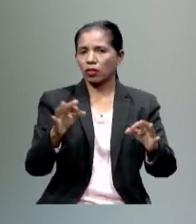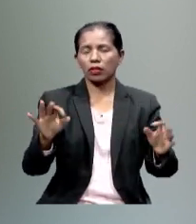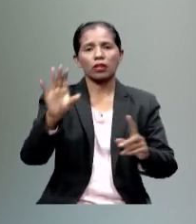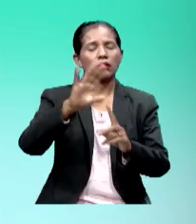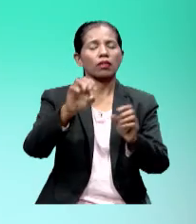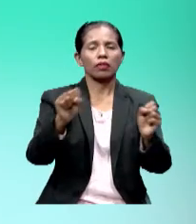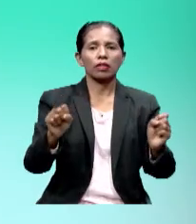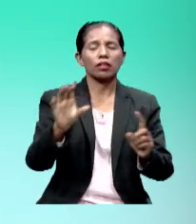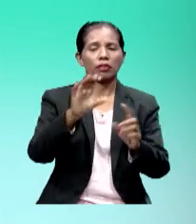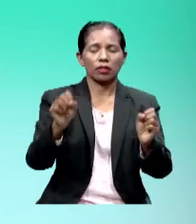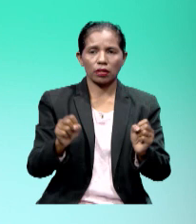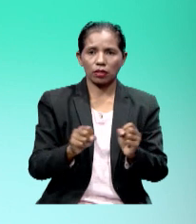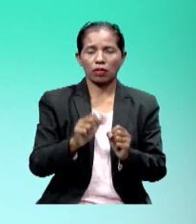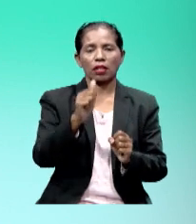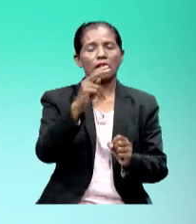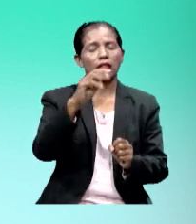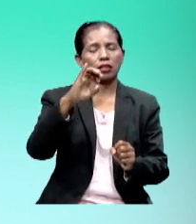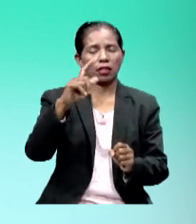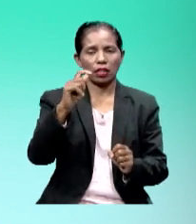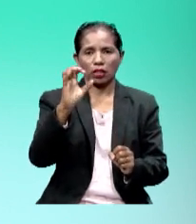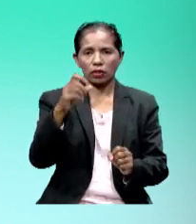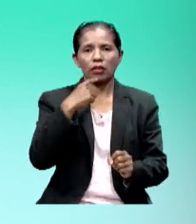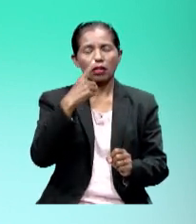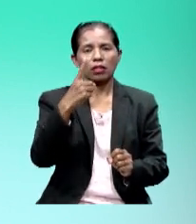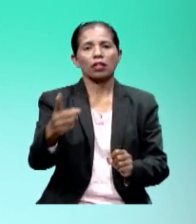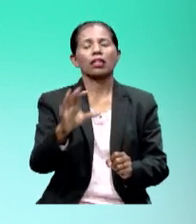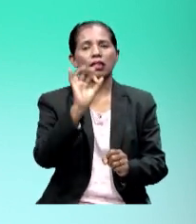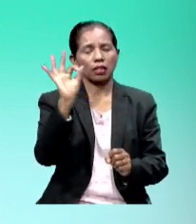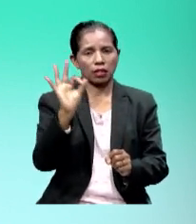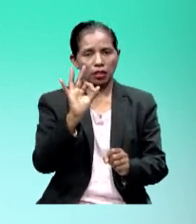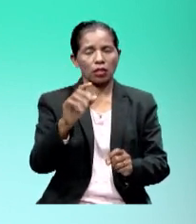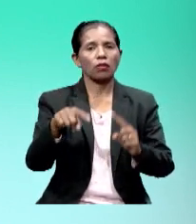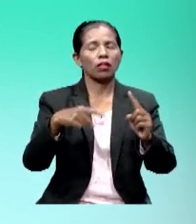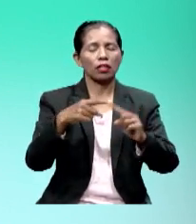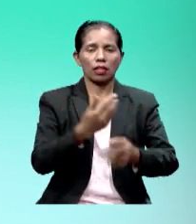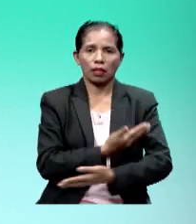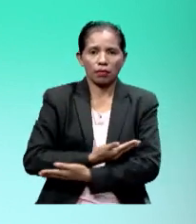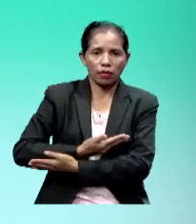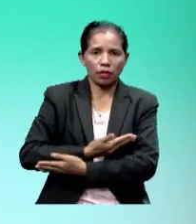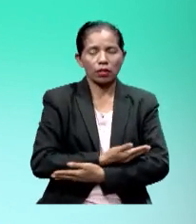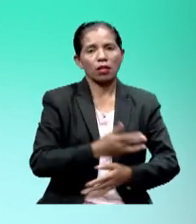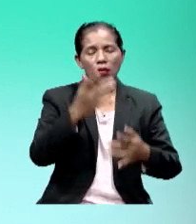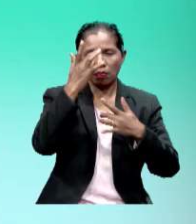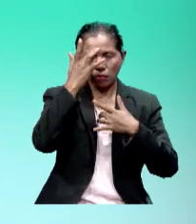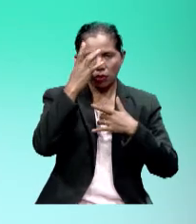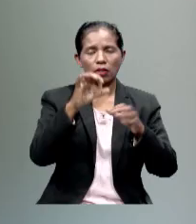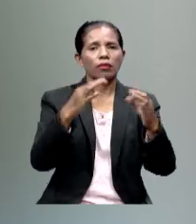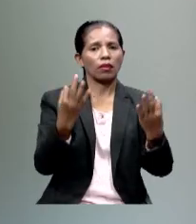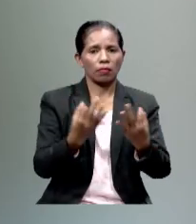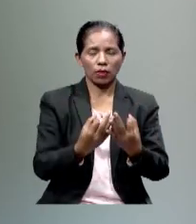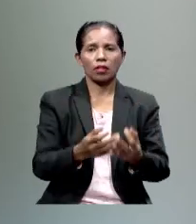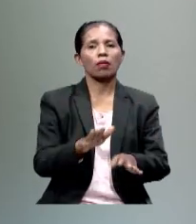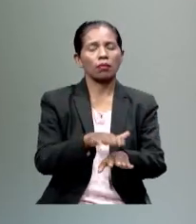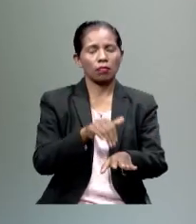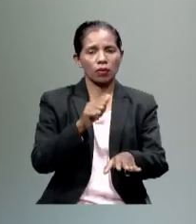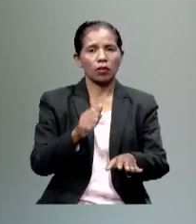sentru saudi ilomar anisetu amaral hateten ia sesta ne bain hira bebe ne sofre moras familia kontakto